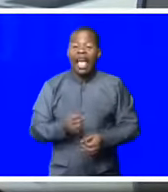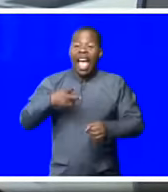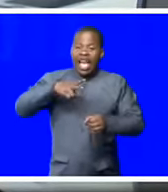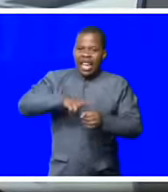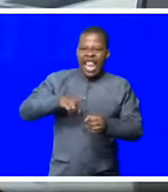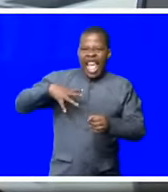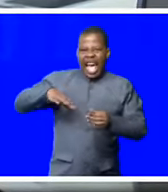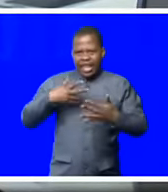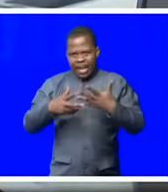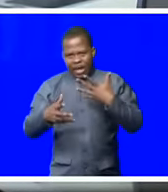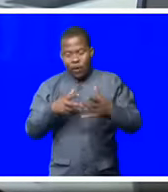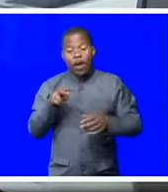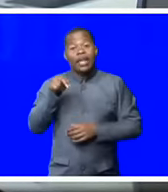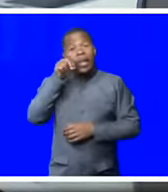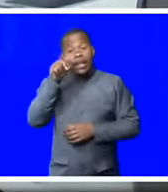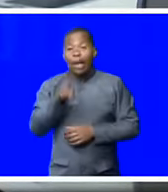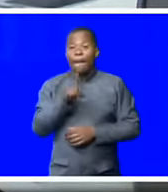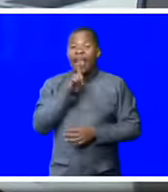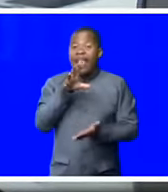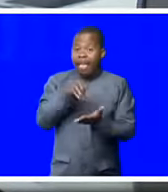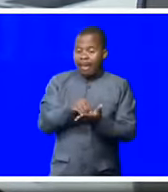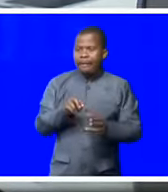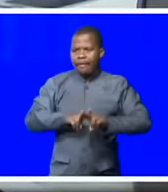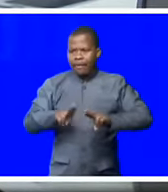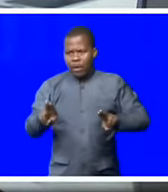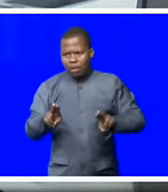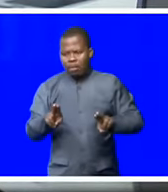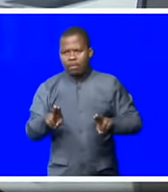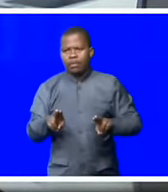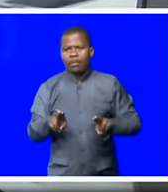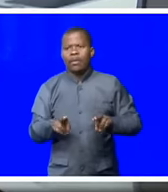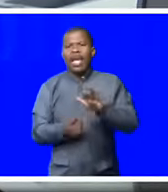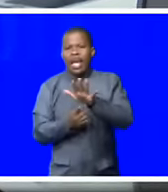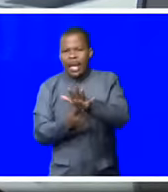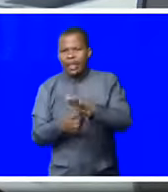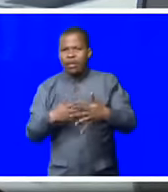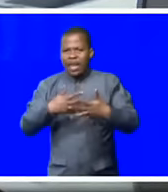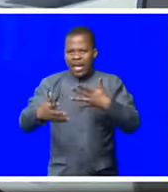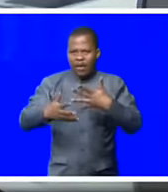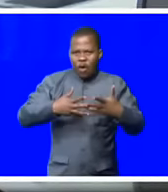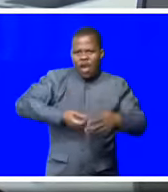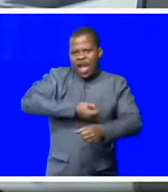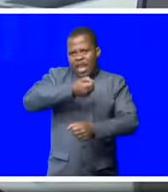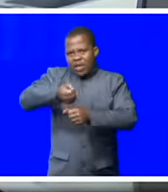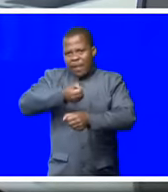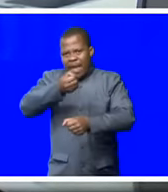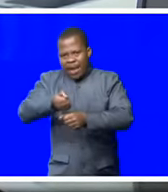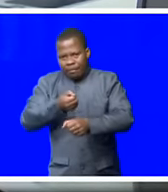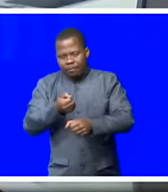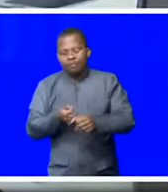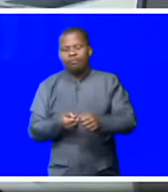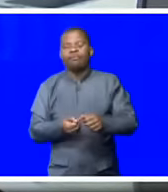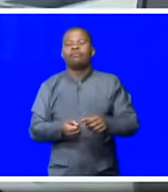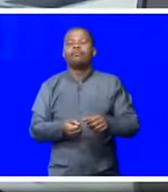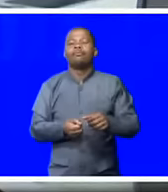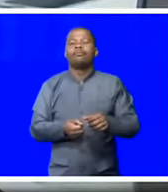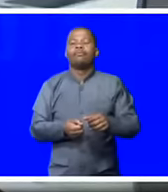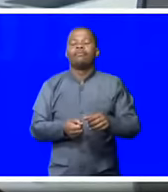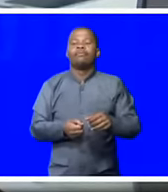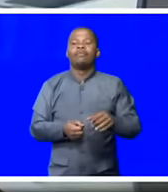tawudzingeka leside tona. Sengikhuluma ke nge-equipment, sengikhuluma futhi